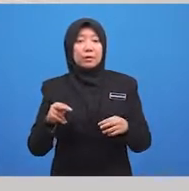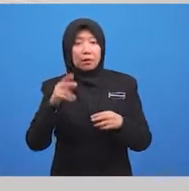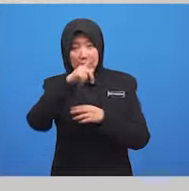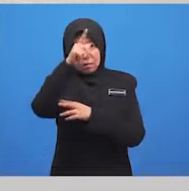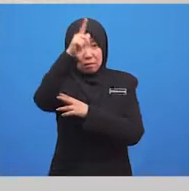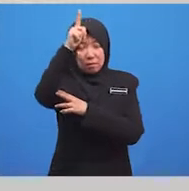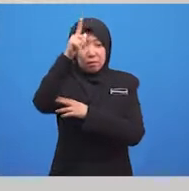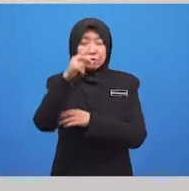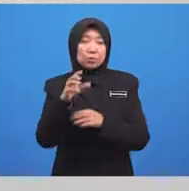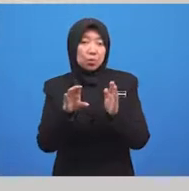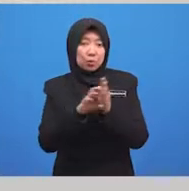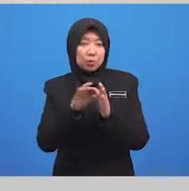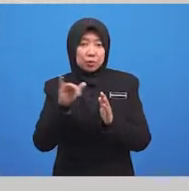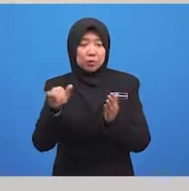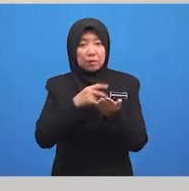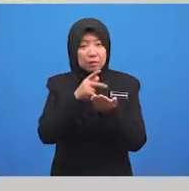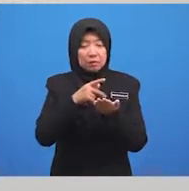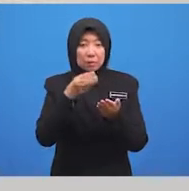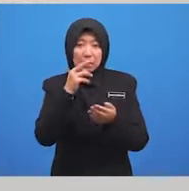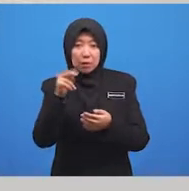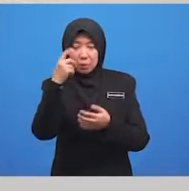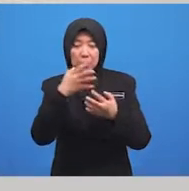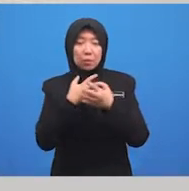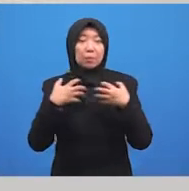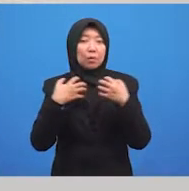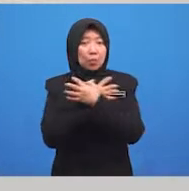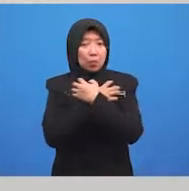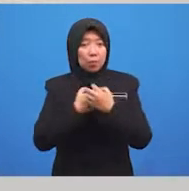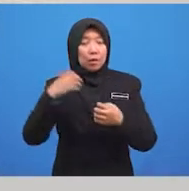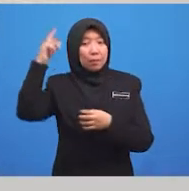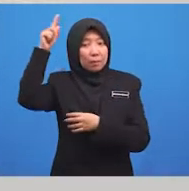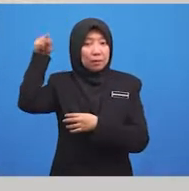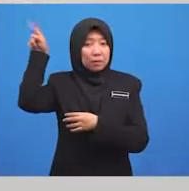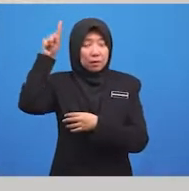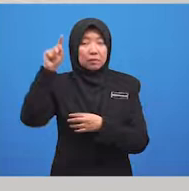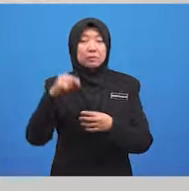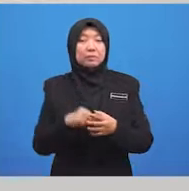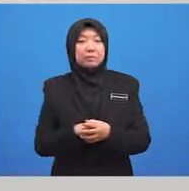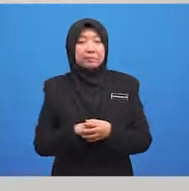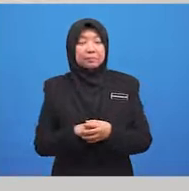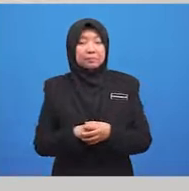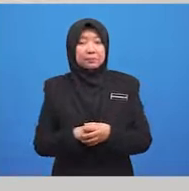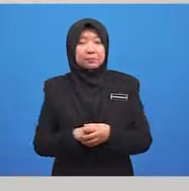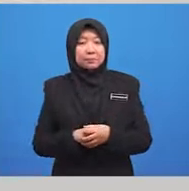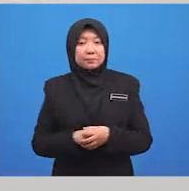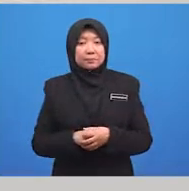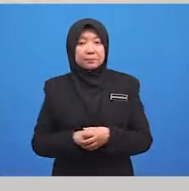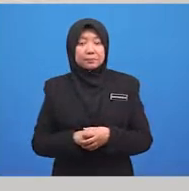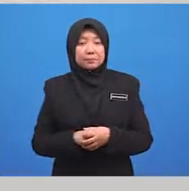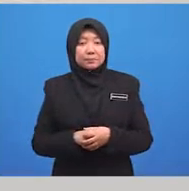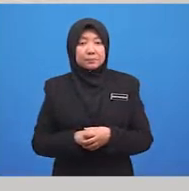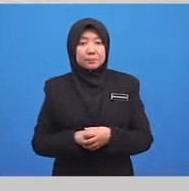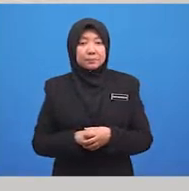Contohnya, kajian tentang makanan untuk beruang matahari oleh Bonian Sun Bear Conservation